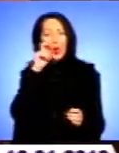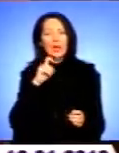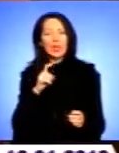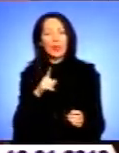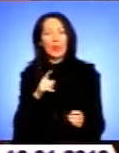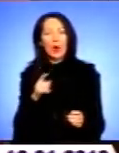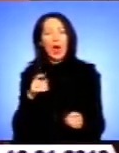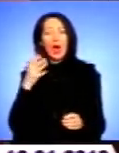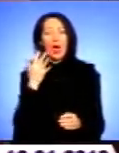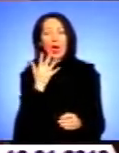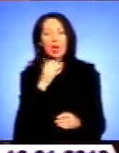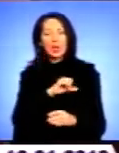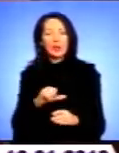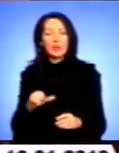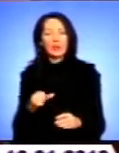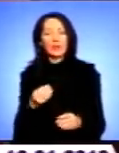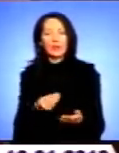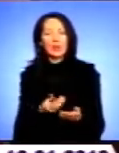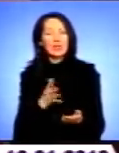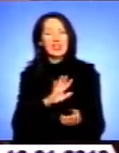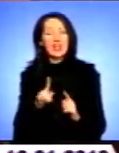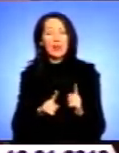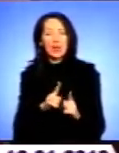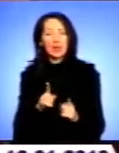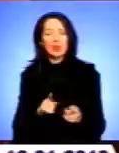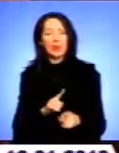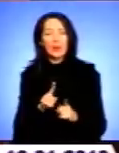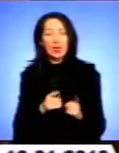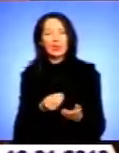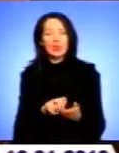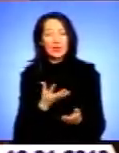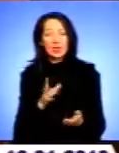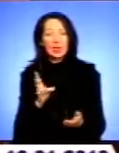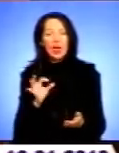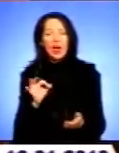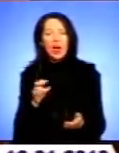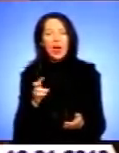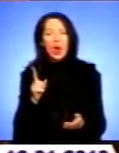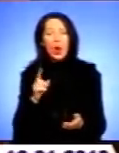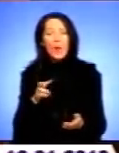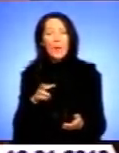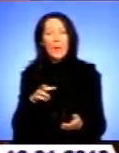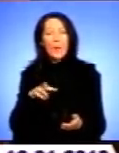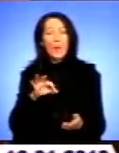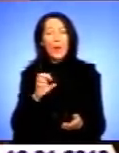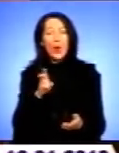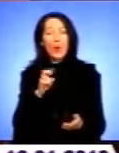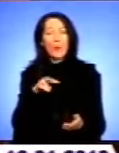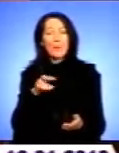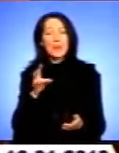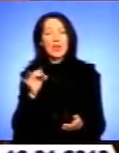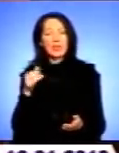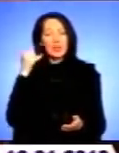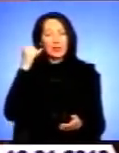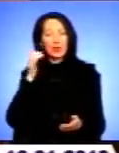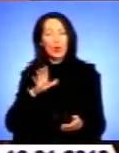СНГ зарубіжжя тарифи не міняються. І міняються тарифи ще на оператору 3МОП, мобільного зв'язку 3МОП. Значить, там